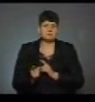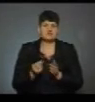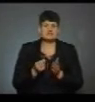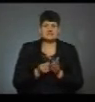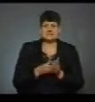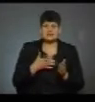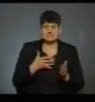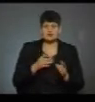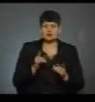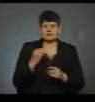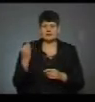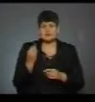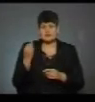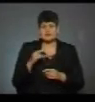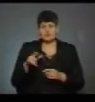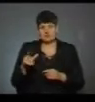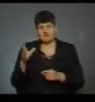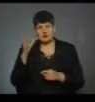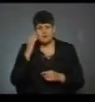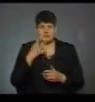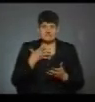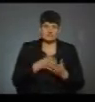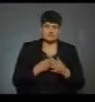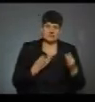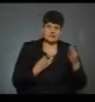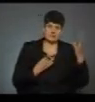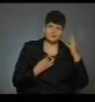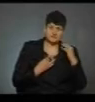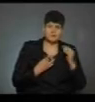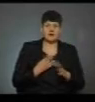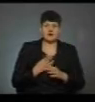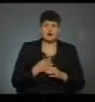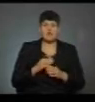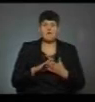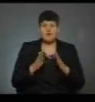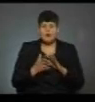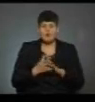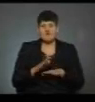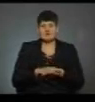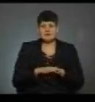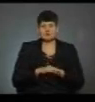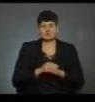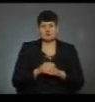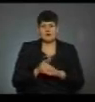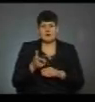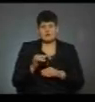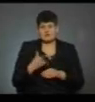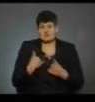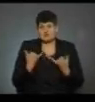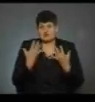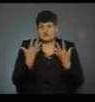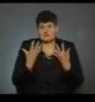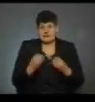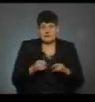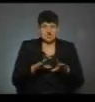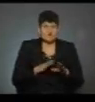щоб інтереси споживачів врахувати і свої врахувати в умовах ринку природнього газу. А ми на сьогоднішній день